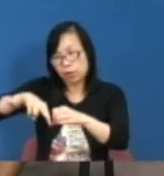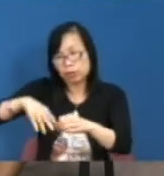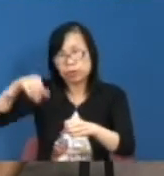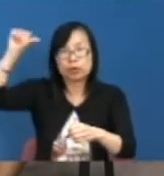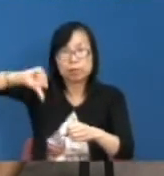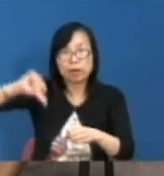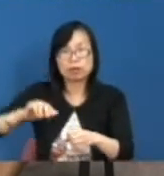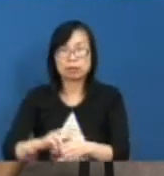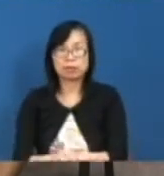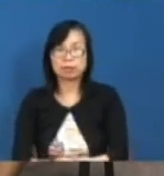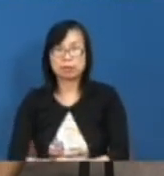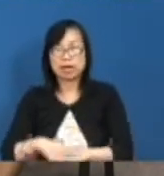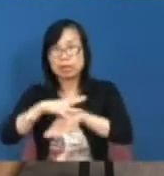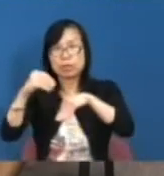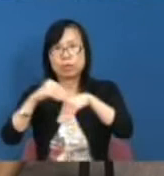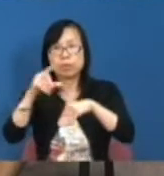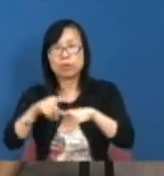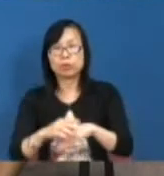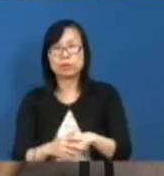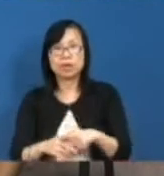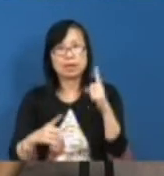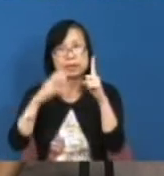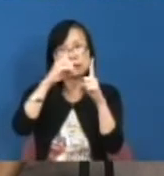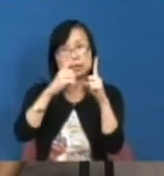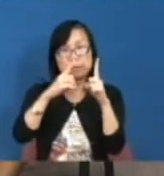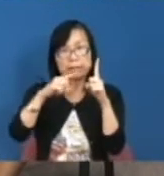先？長毛你搞亂個局啊！我哋贏下一比零，唔好開波，